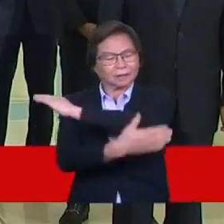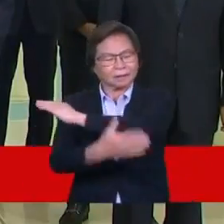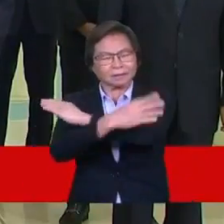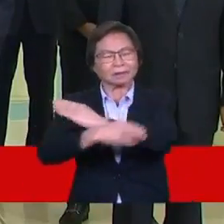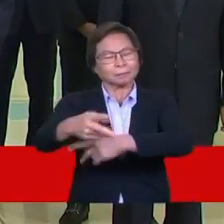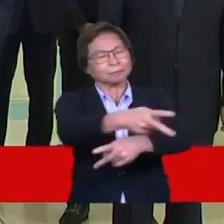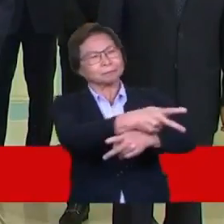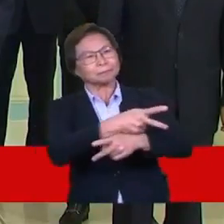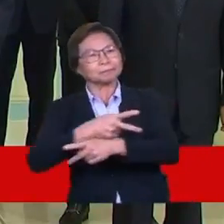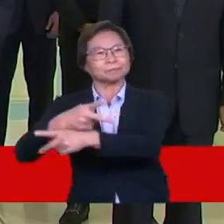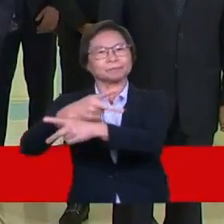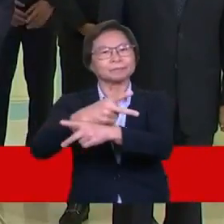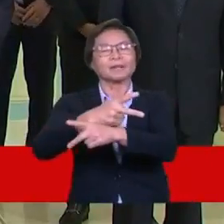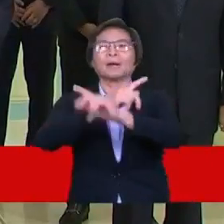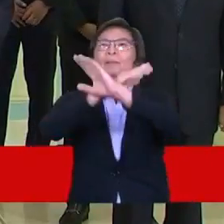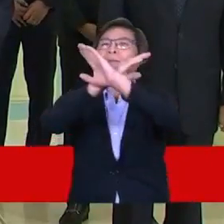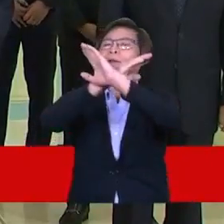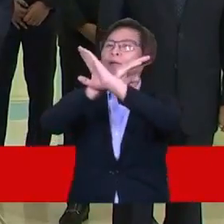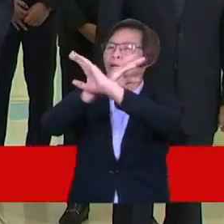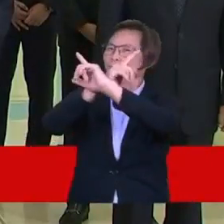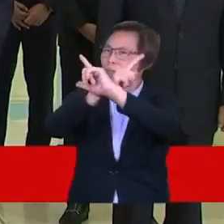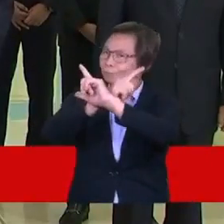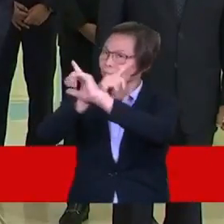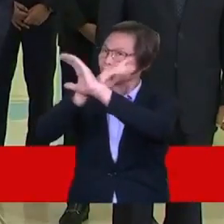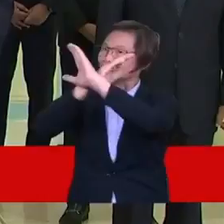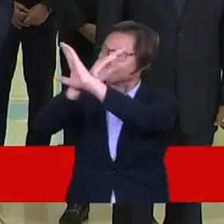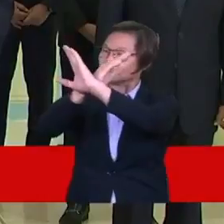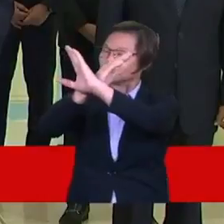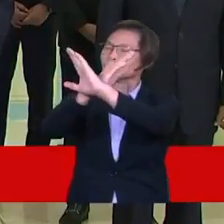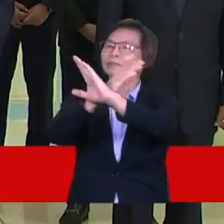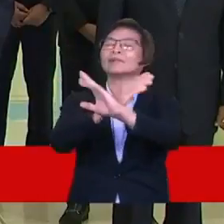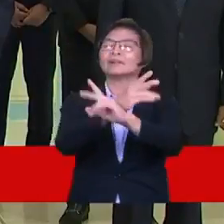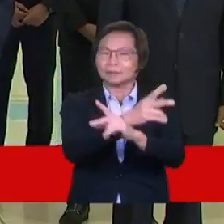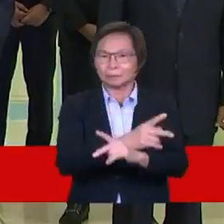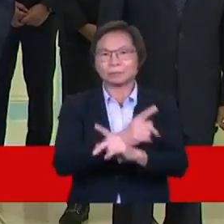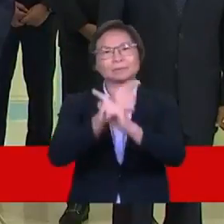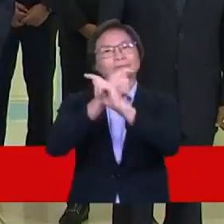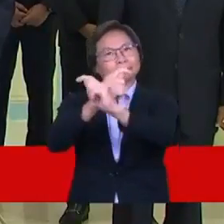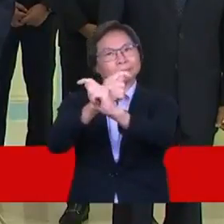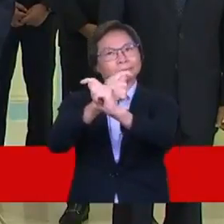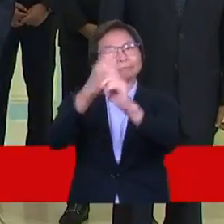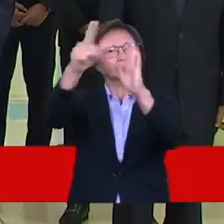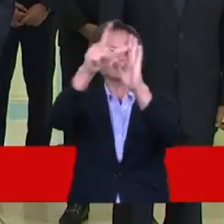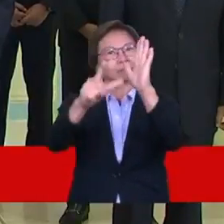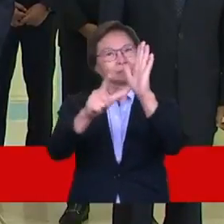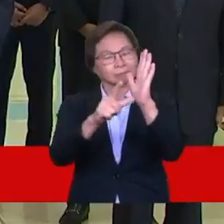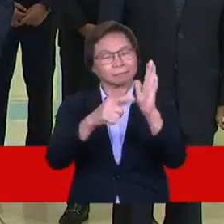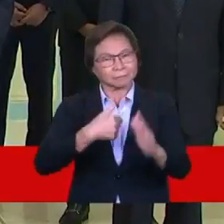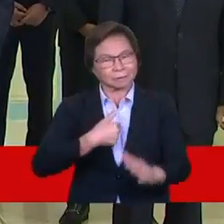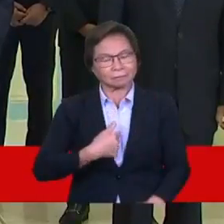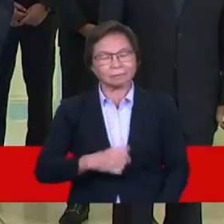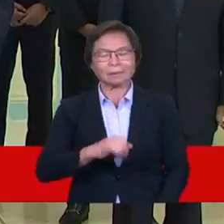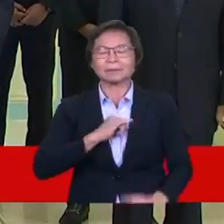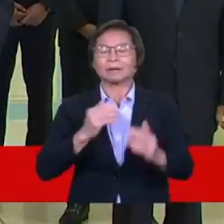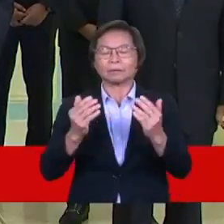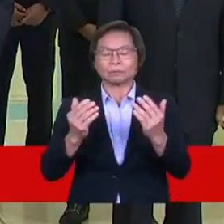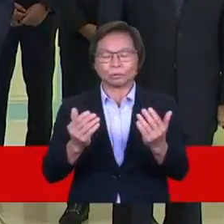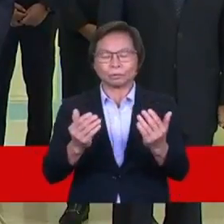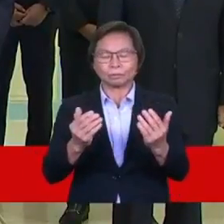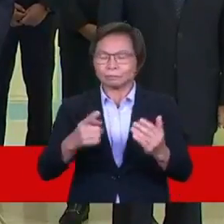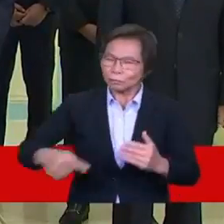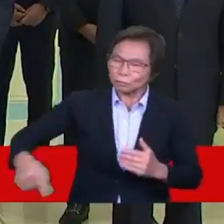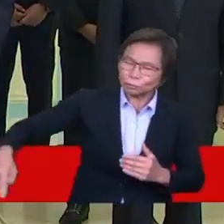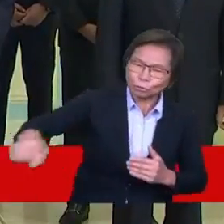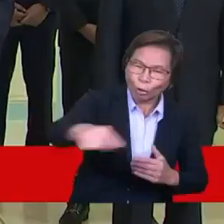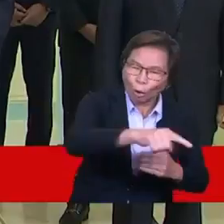memelihara Majin dungi dan mempertahankan pelembagaan saido akan agar rakyat